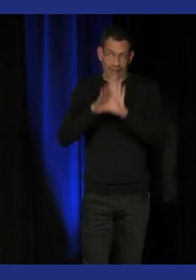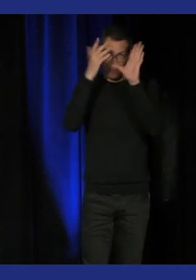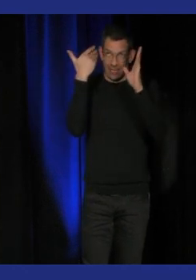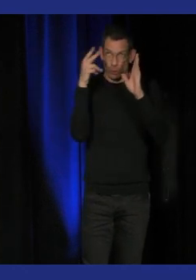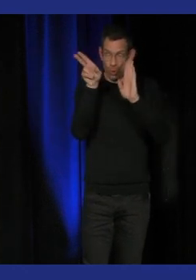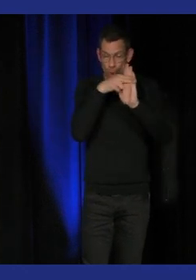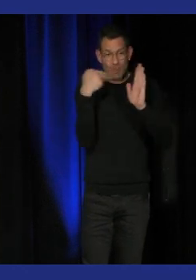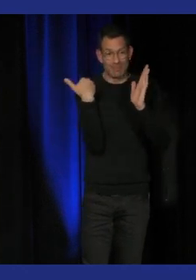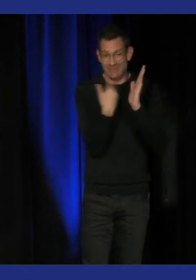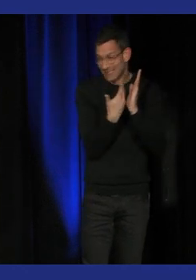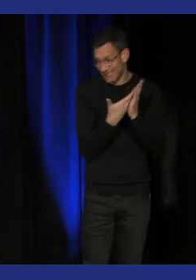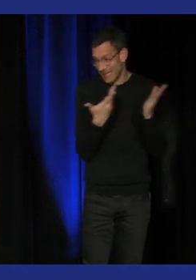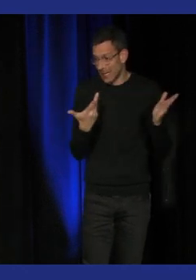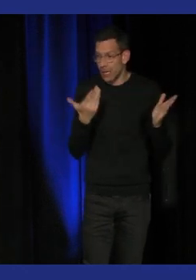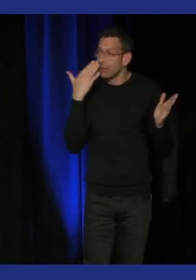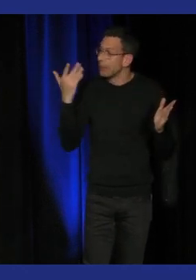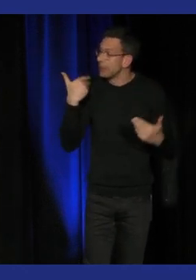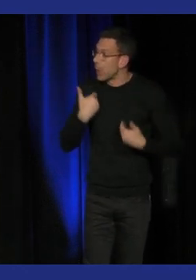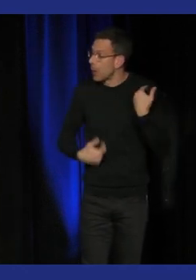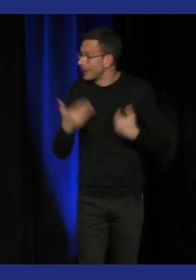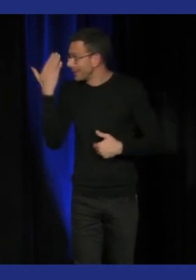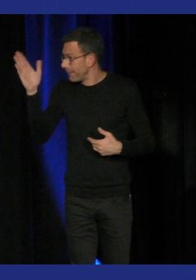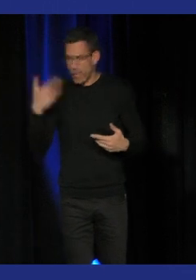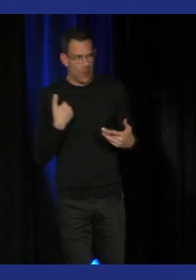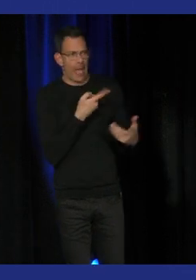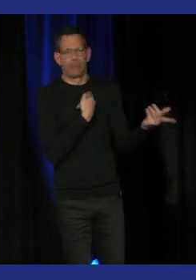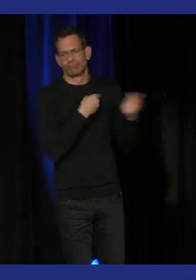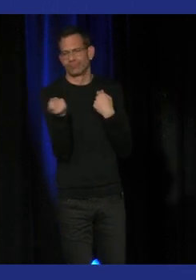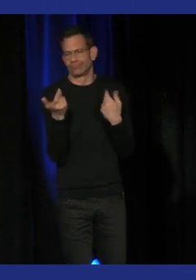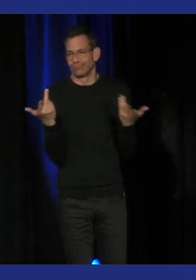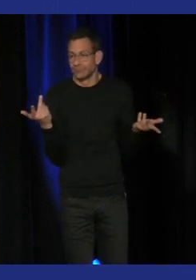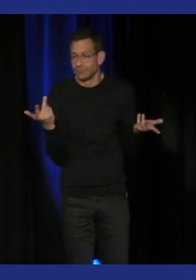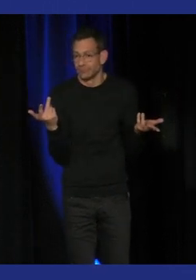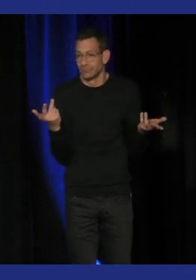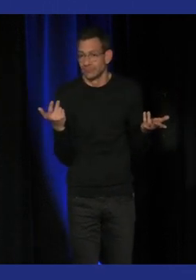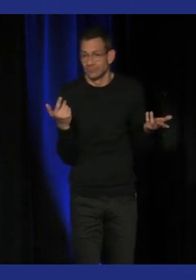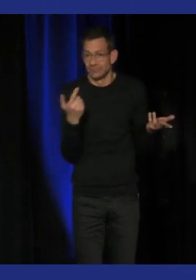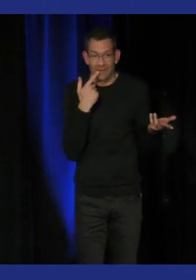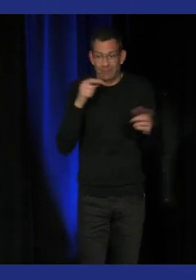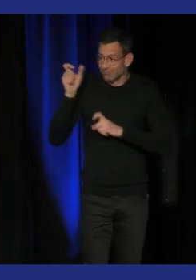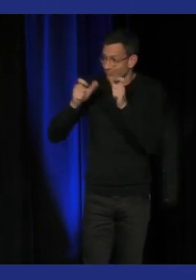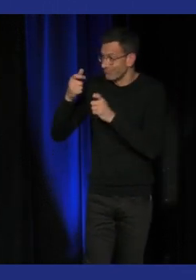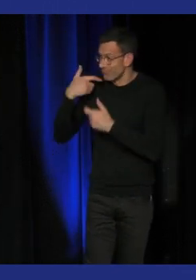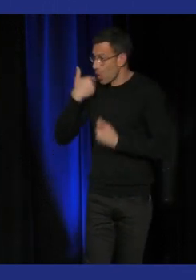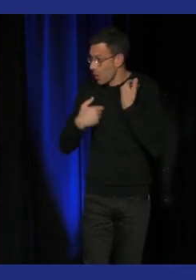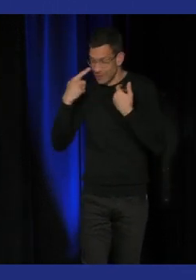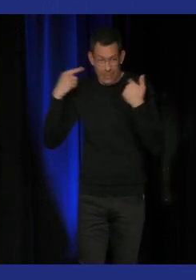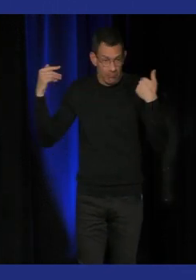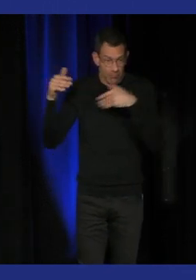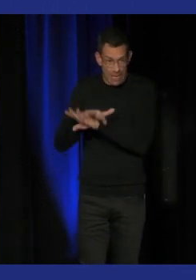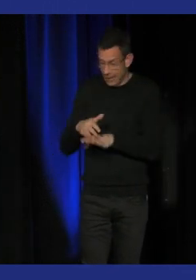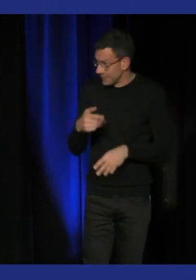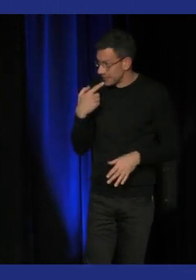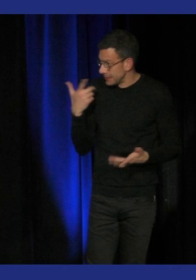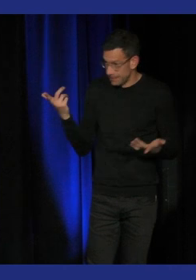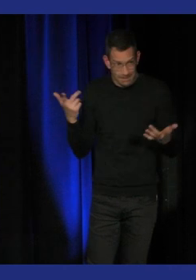la société se représente comme étant une personne handicapée, mais du coup, toutes ces personnes qui ont des handicaps invisibles sortent totalement de